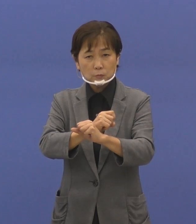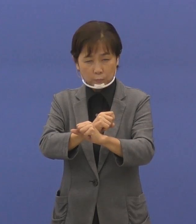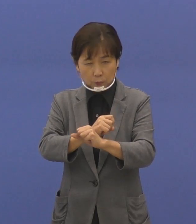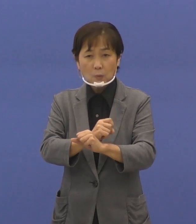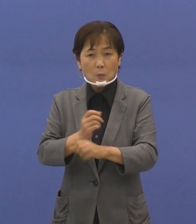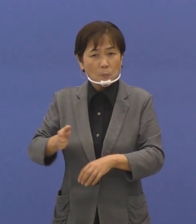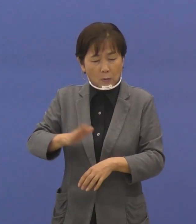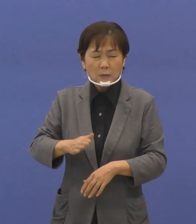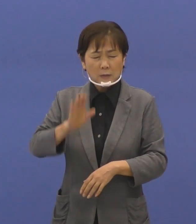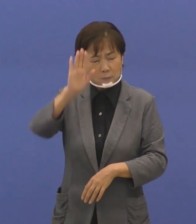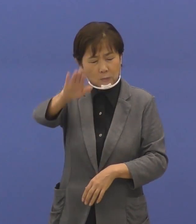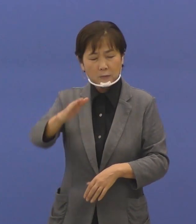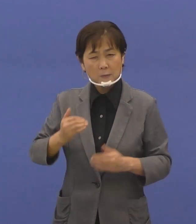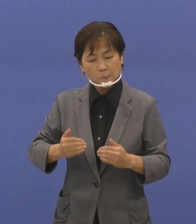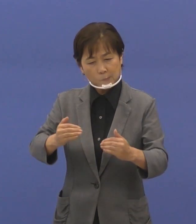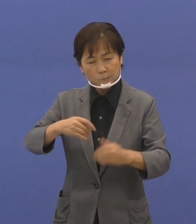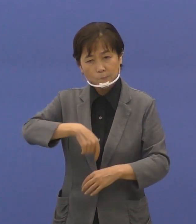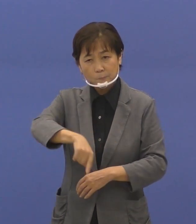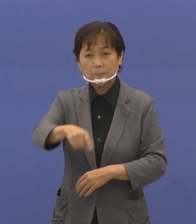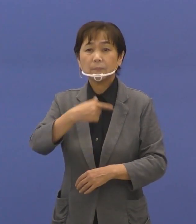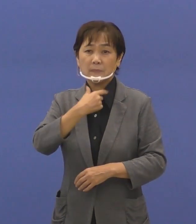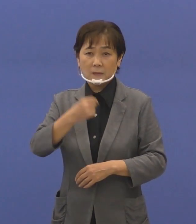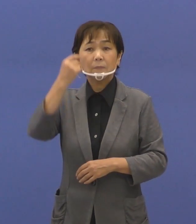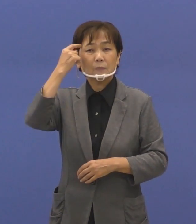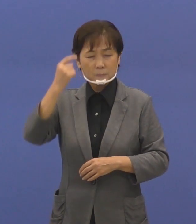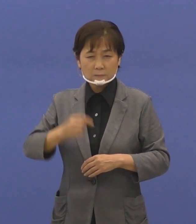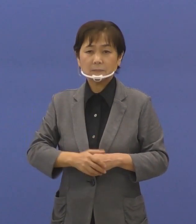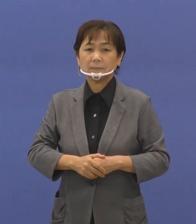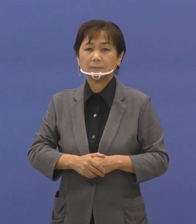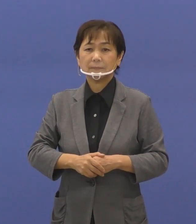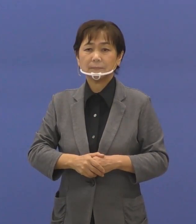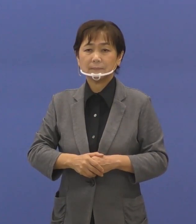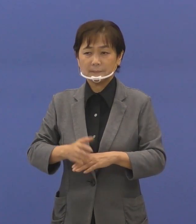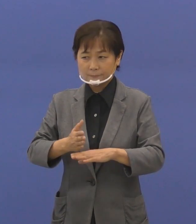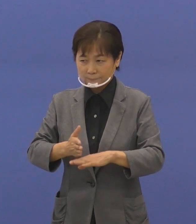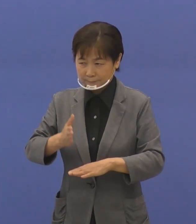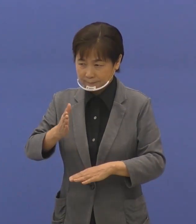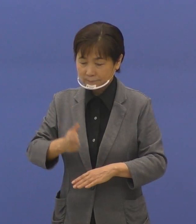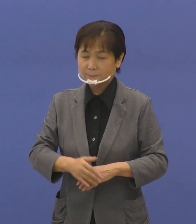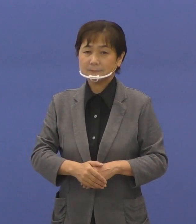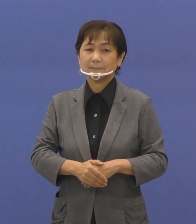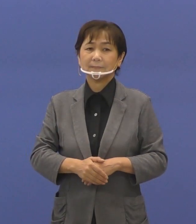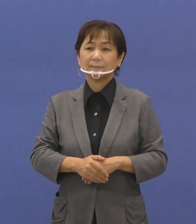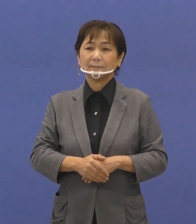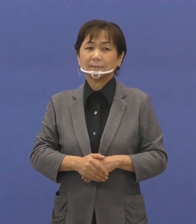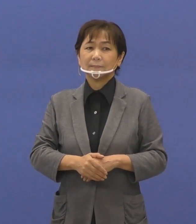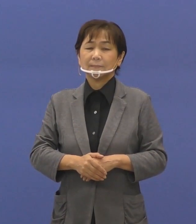が大事ということだと思います。 ありがとうございました。